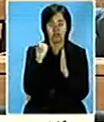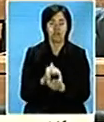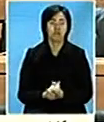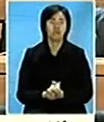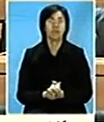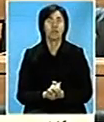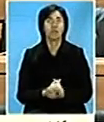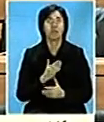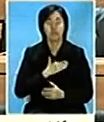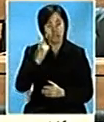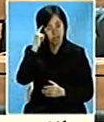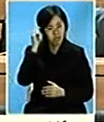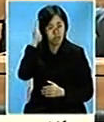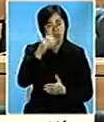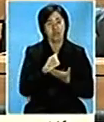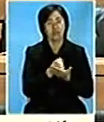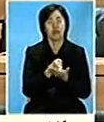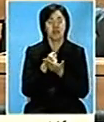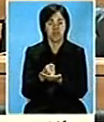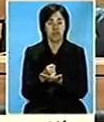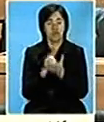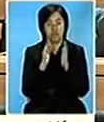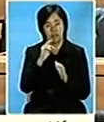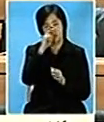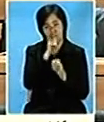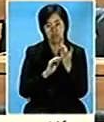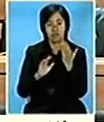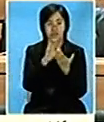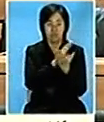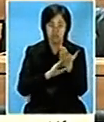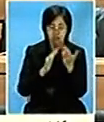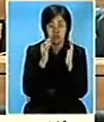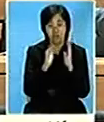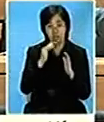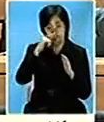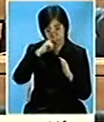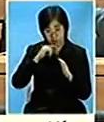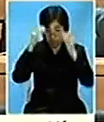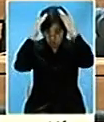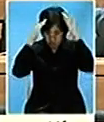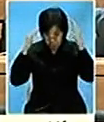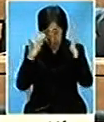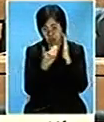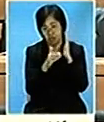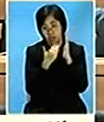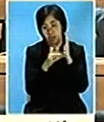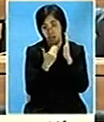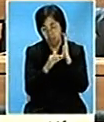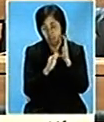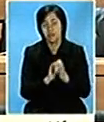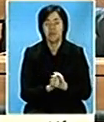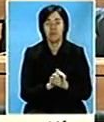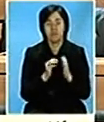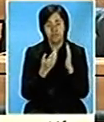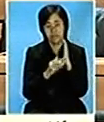าจะช่วยให้พี่น้องชาวไทยเชื้อสายเวียดนามที่อยู่ในภาคอีสานทุกท่าน